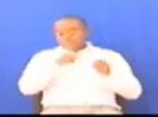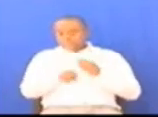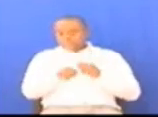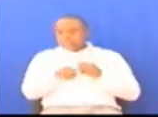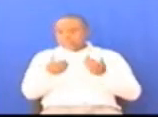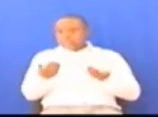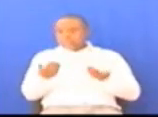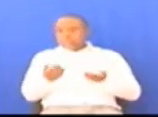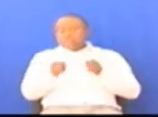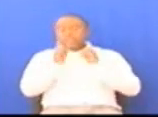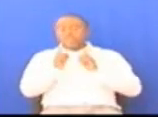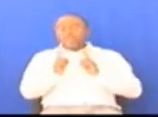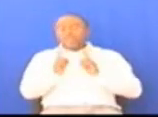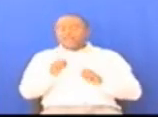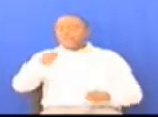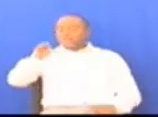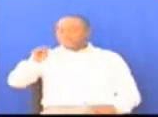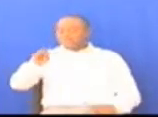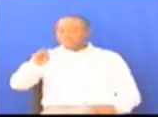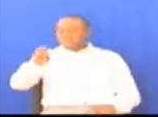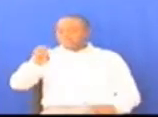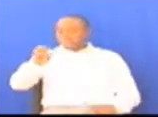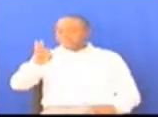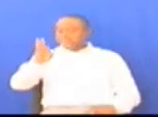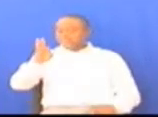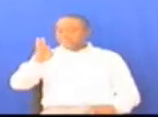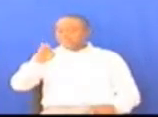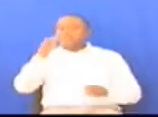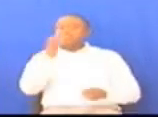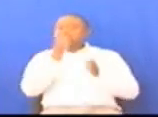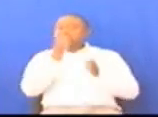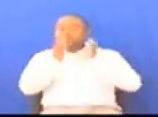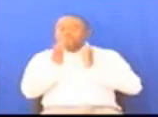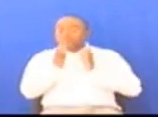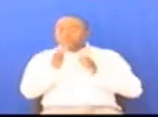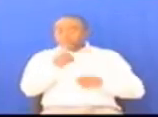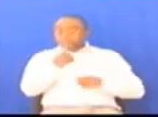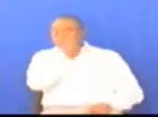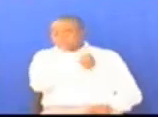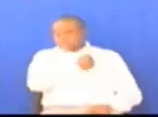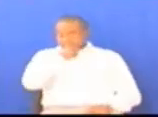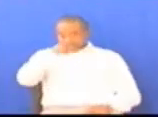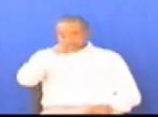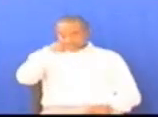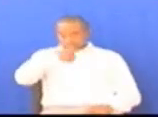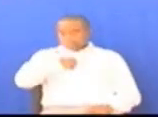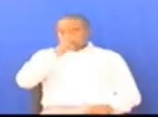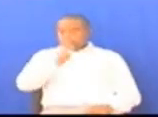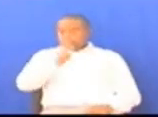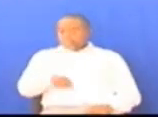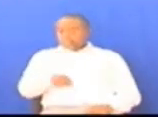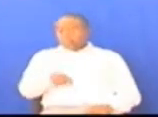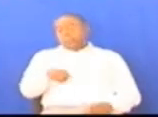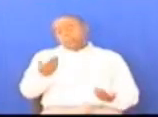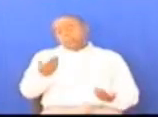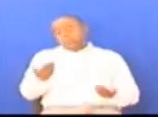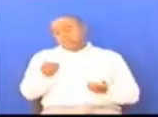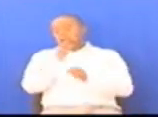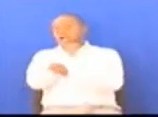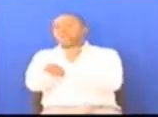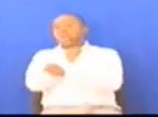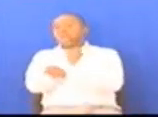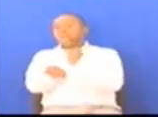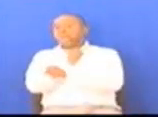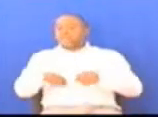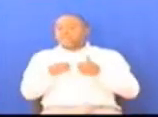ni Maalim Seif Sharifu Hamad. Nasikitika leo mimi bado niko kafu na yeye amekwenda chama kingine. Lakini